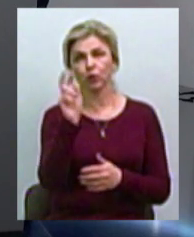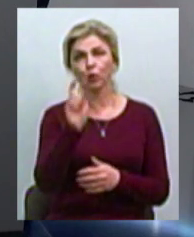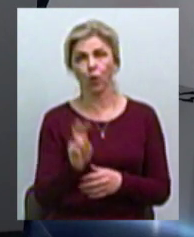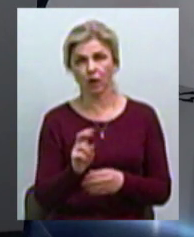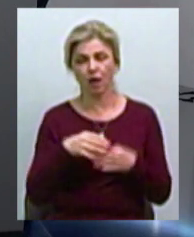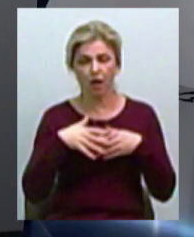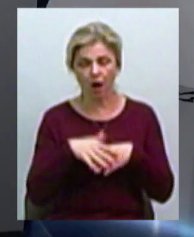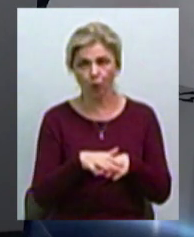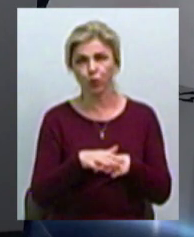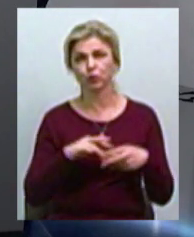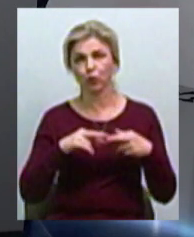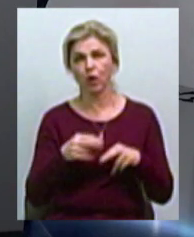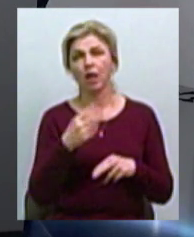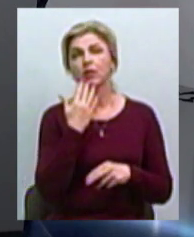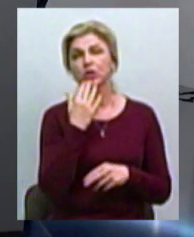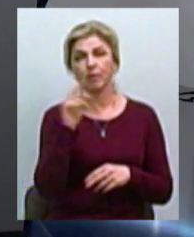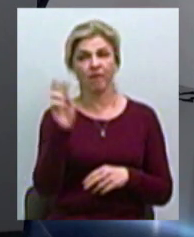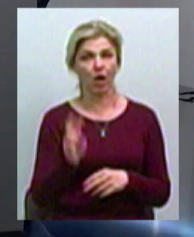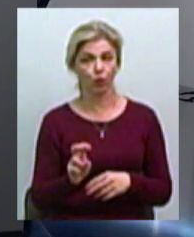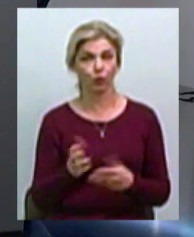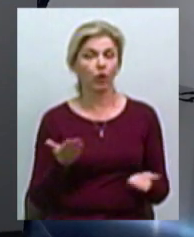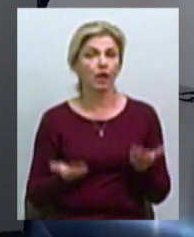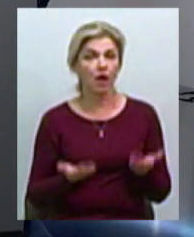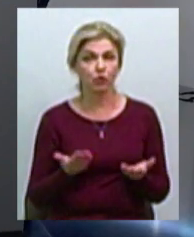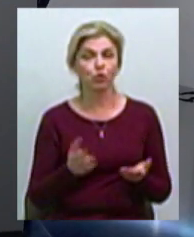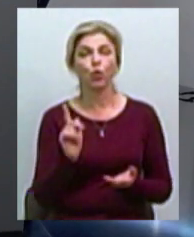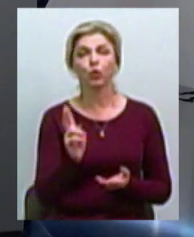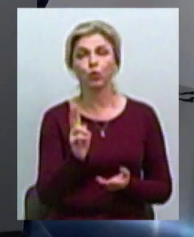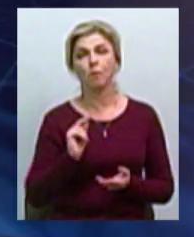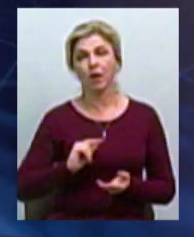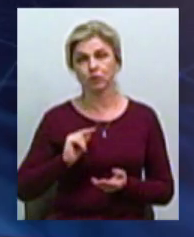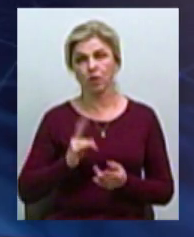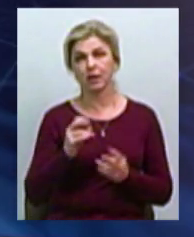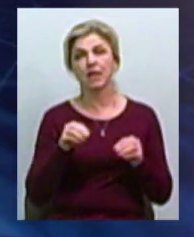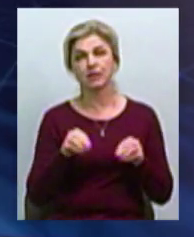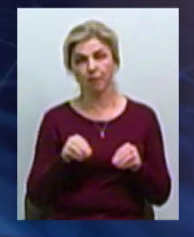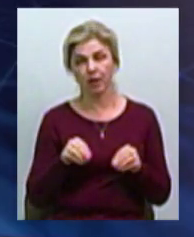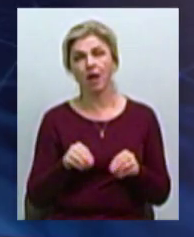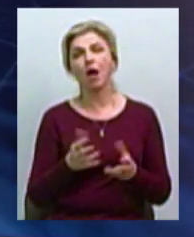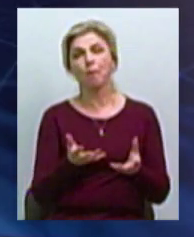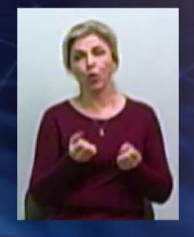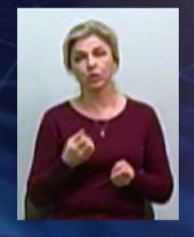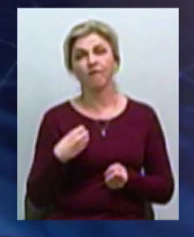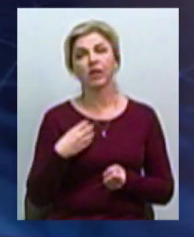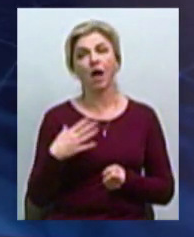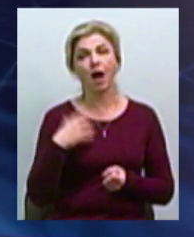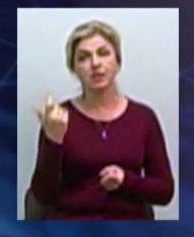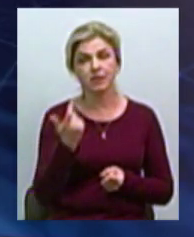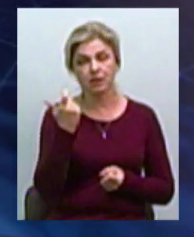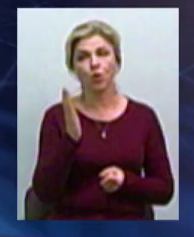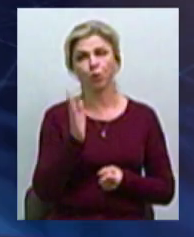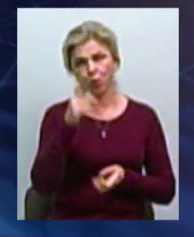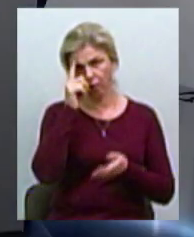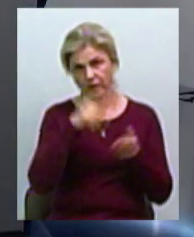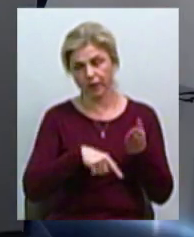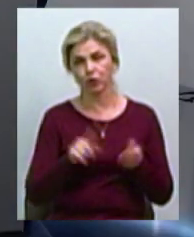на іноземну валюту. Тому якщо ті, хто працюють дійсно на землі, отримують її у власність, вони будуть впевнені